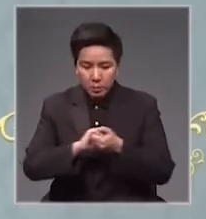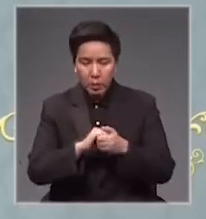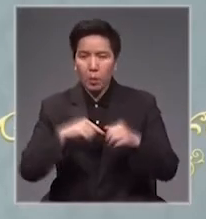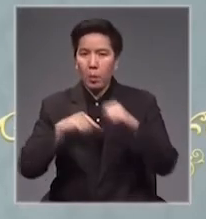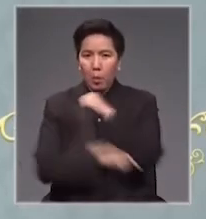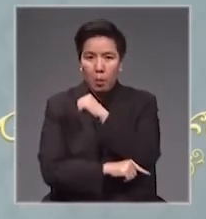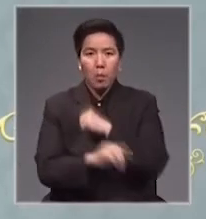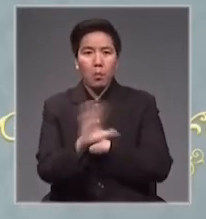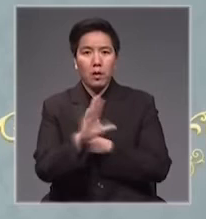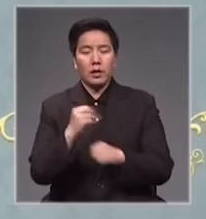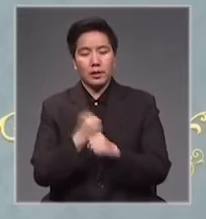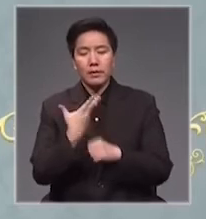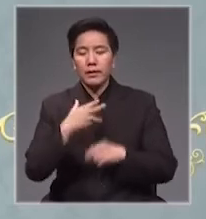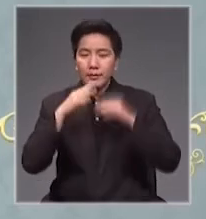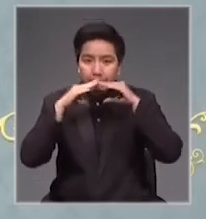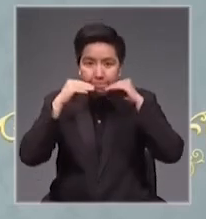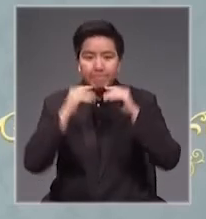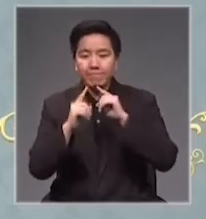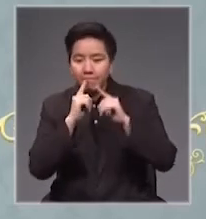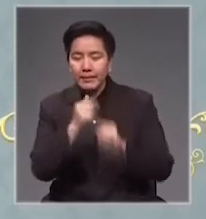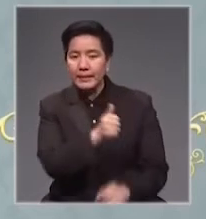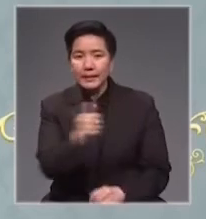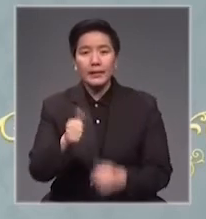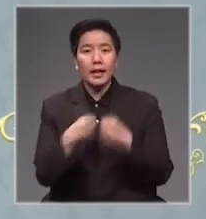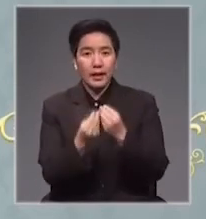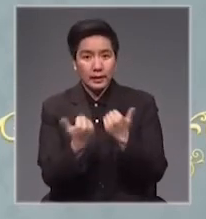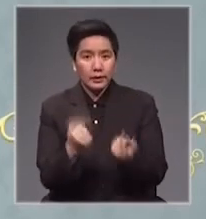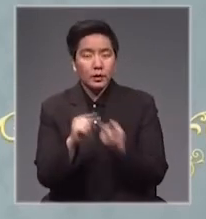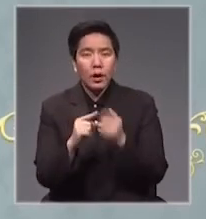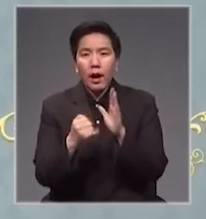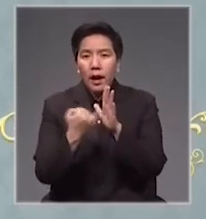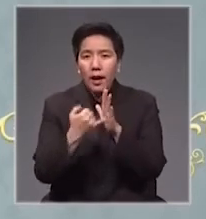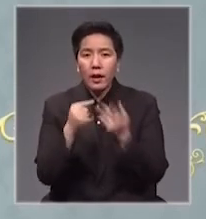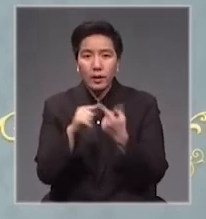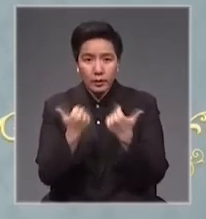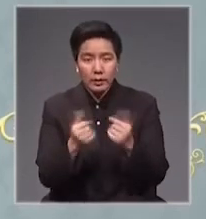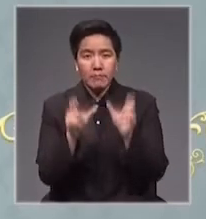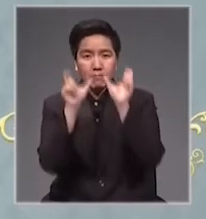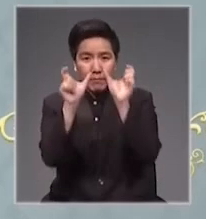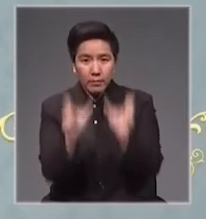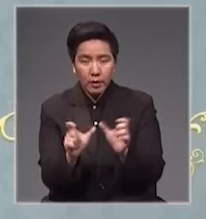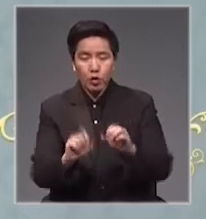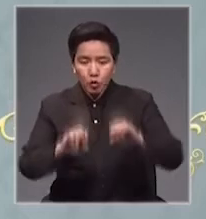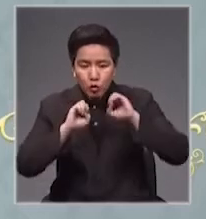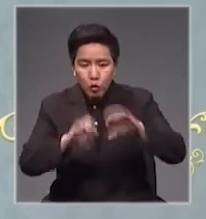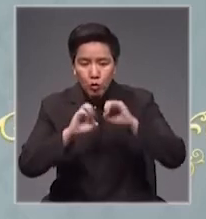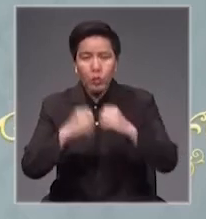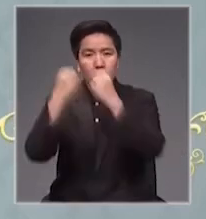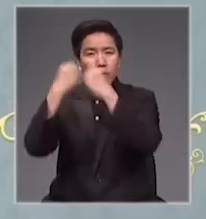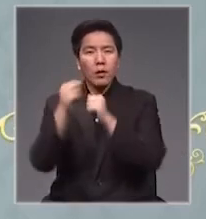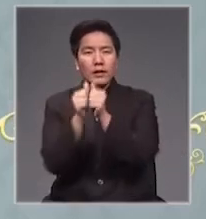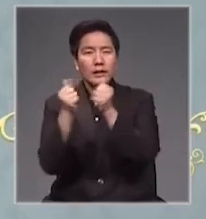งและการมีอัธยาศัยไมตรีที่ดีต่อกันสังเกตง่ายๆก็คือสุภาษิตซึ่งเป็นคำพูดสั่งสอนตักเตือนดีๆในอ